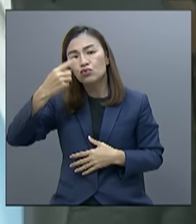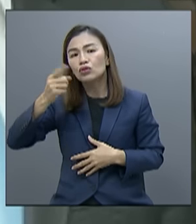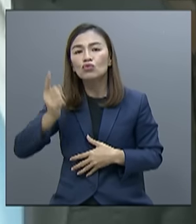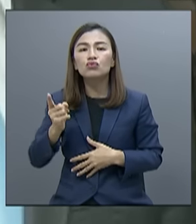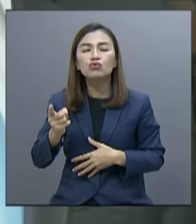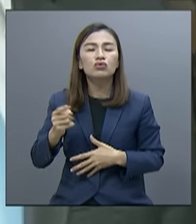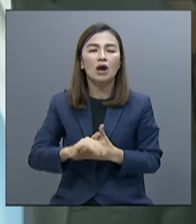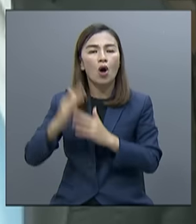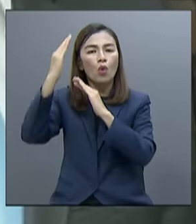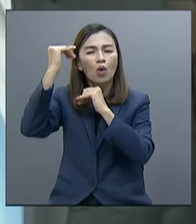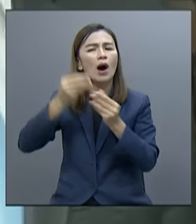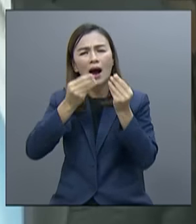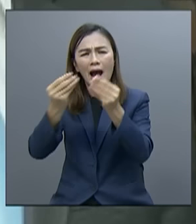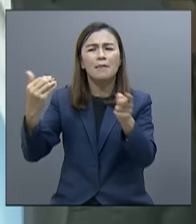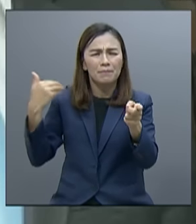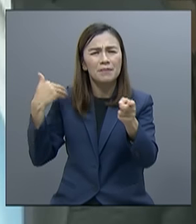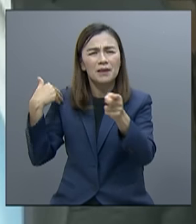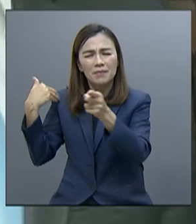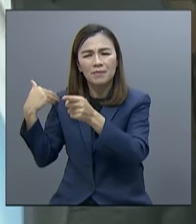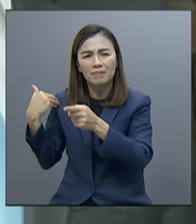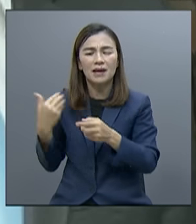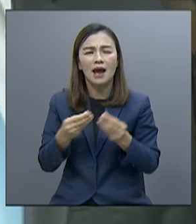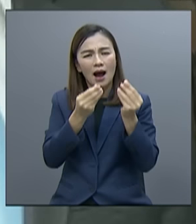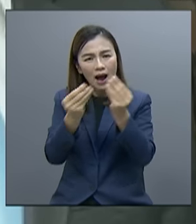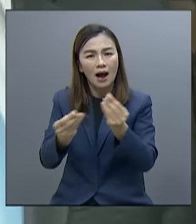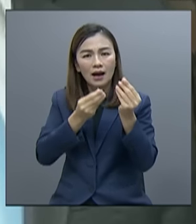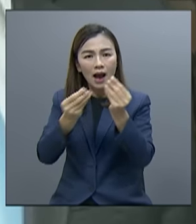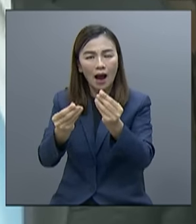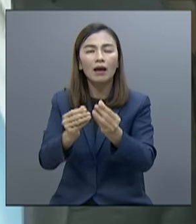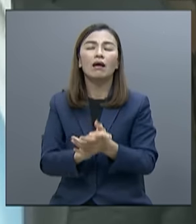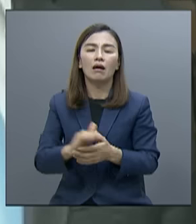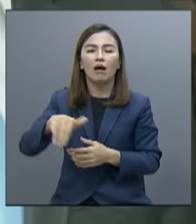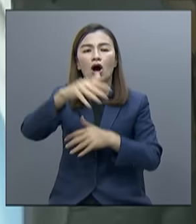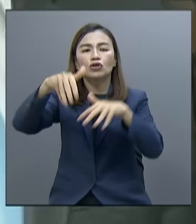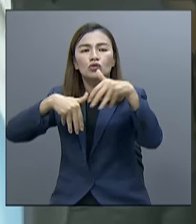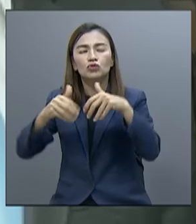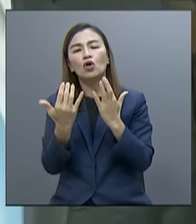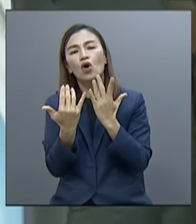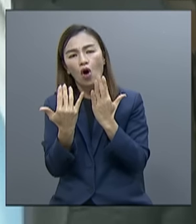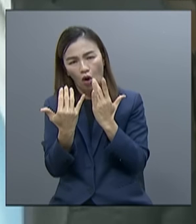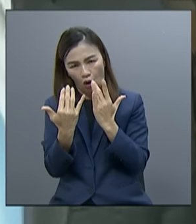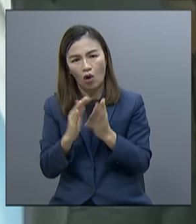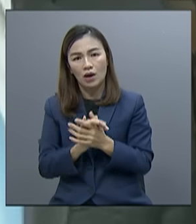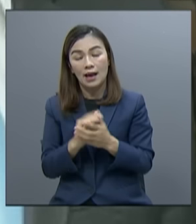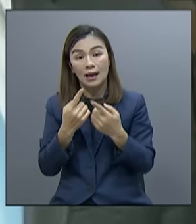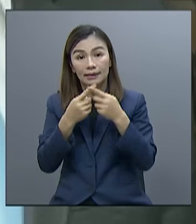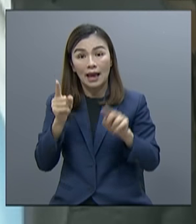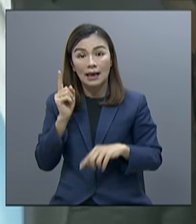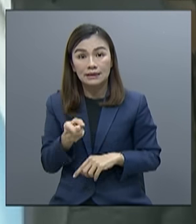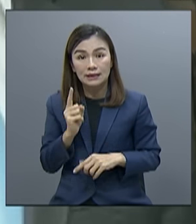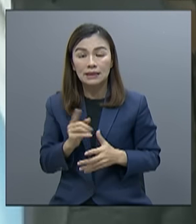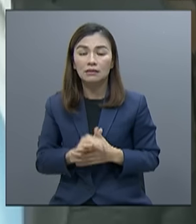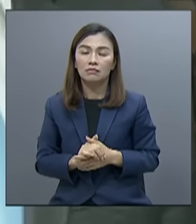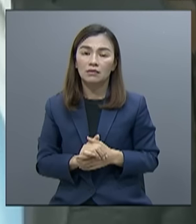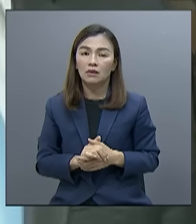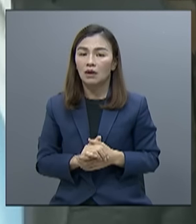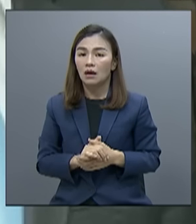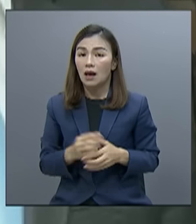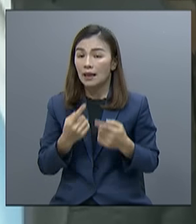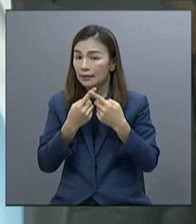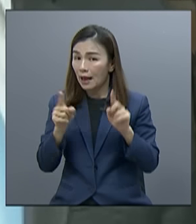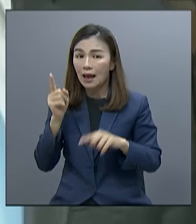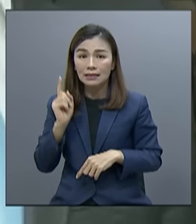นแล้วก็สร้างความรู้สึกต้องการให้แก่ประชาชนทั้งที่จริงๆแล้วเนี่ยไม่ใช่เรื่องซึ่งจะต้อง